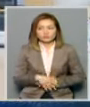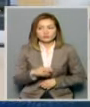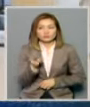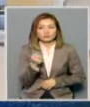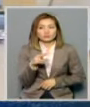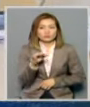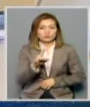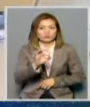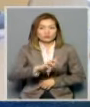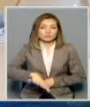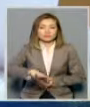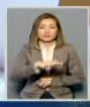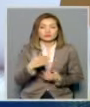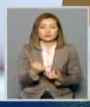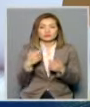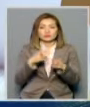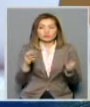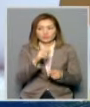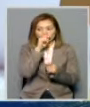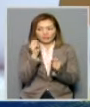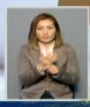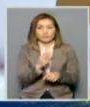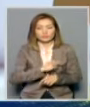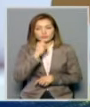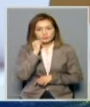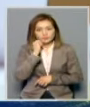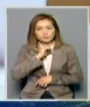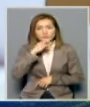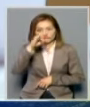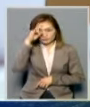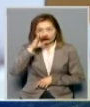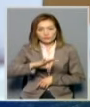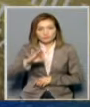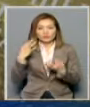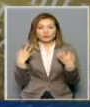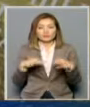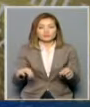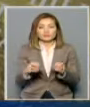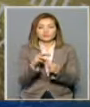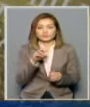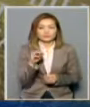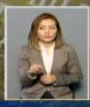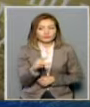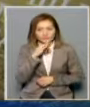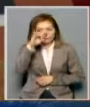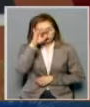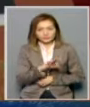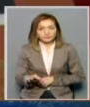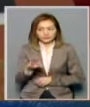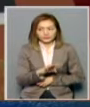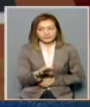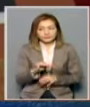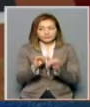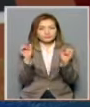Қадыр Өтегенұлы облыс әкімшілігінің құрмет грамотасымен еңбек ардагері, Қазақстан Республикасының тәуелсіздігіне 10 жыл, Қазақстан Республикасының